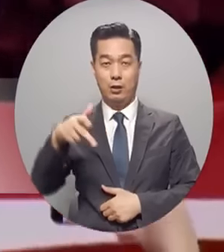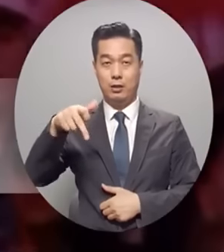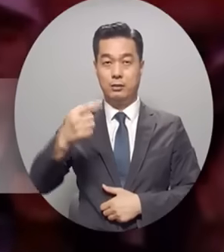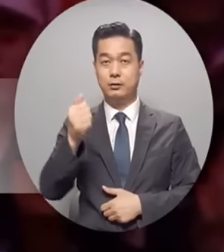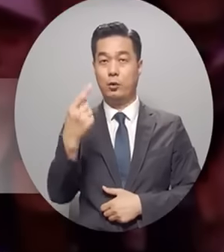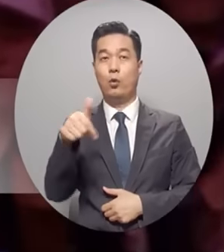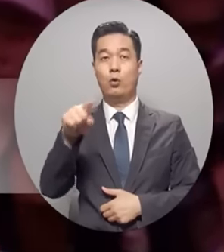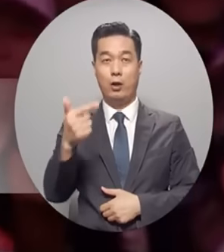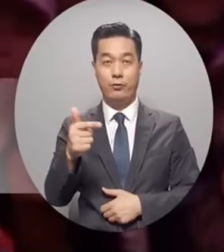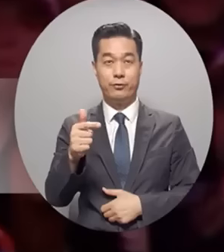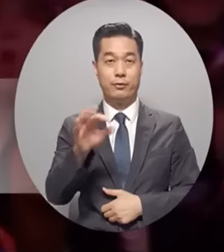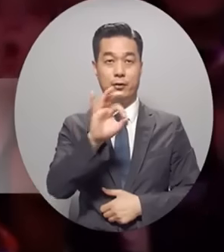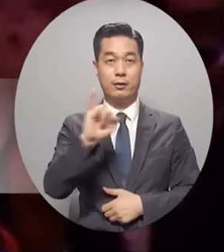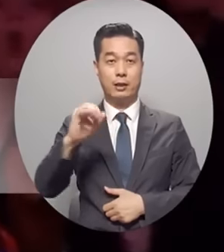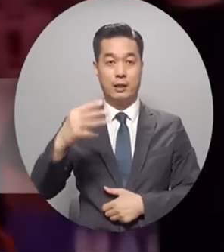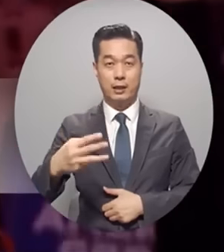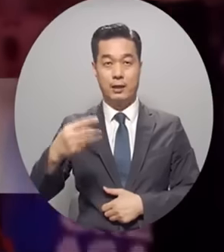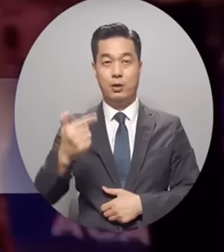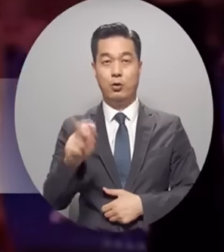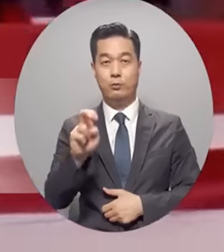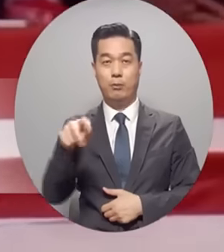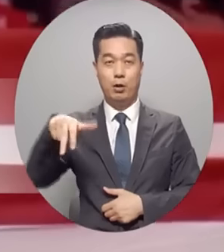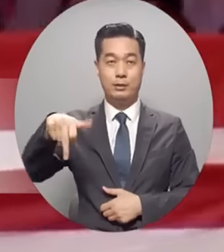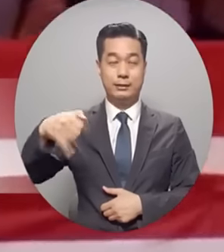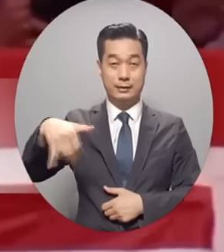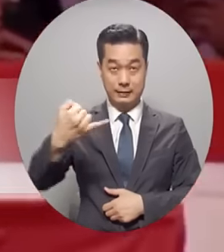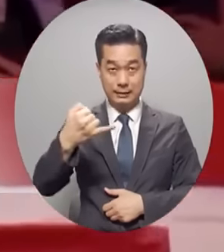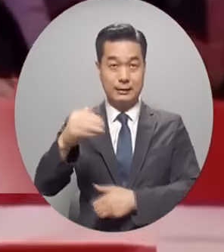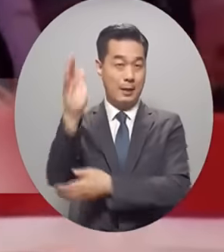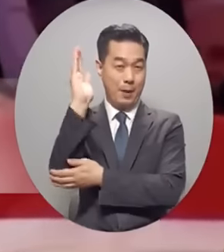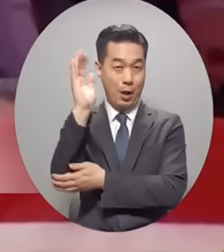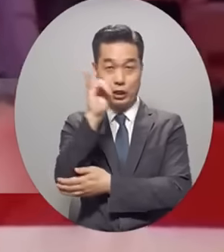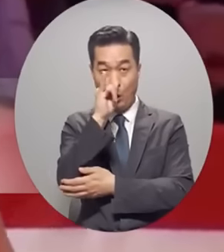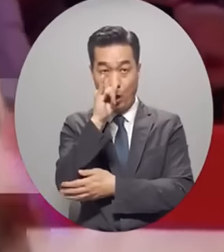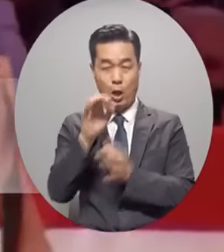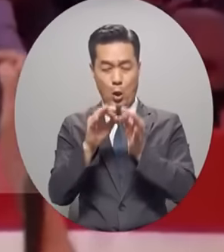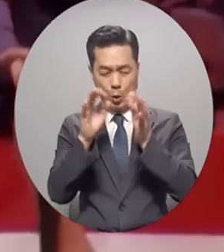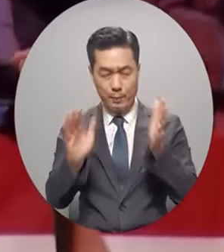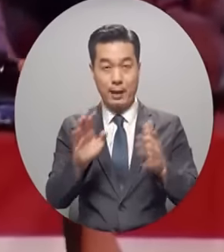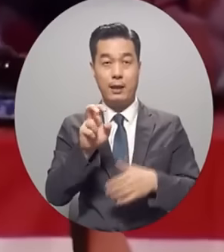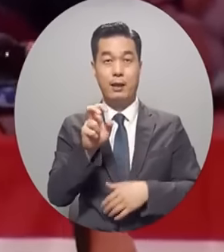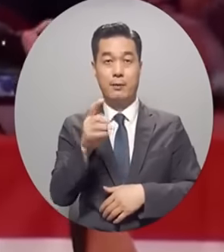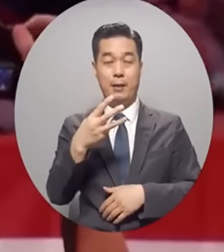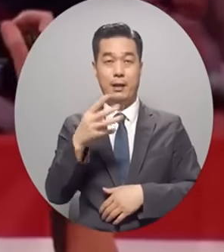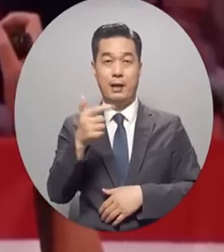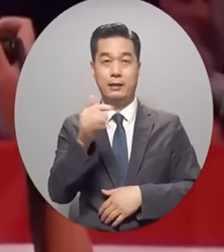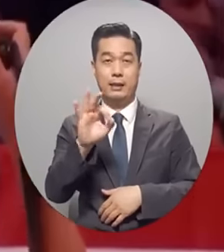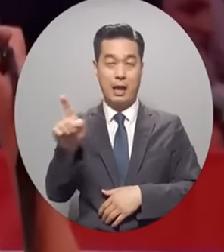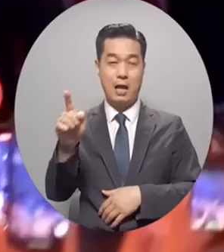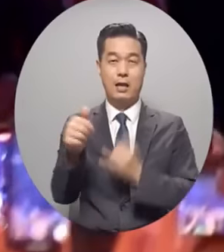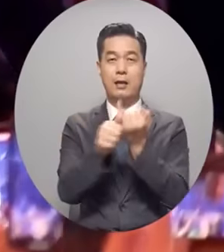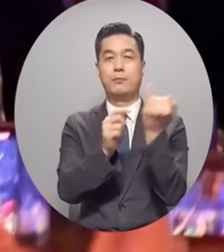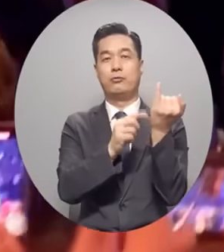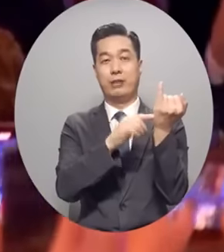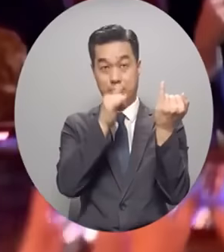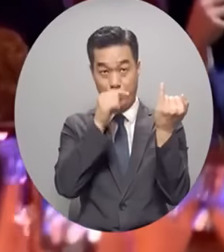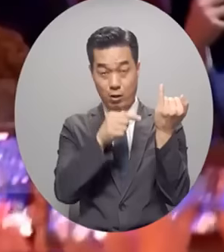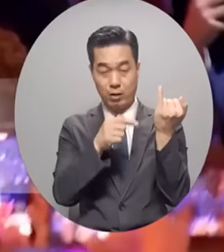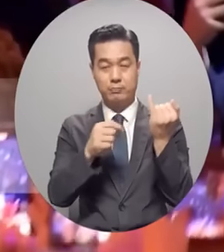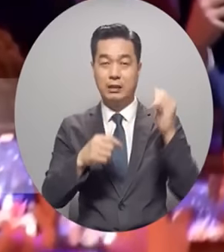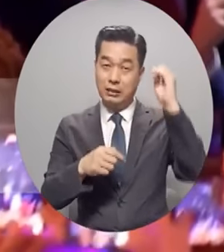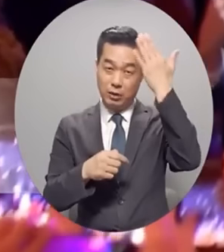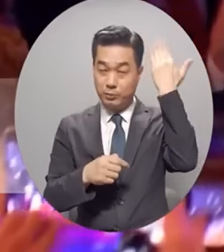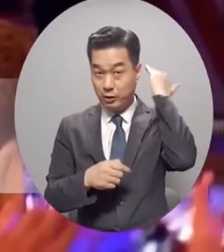등 친 트럼프 인사 찬조 연설이 이어졌고, 좀처럼 보이지 않던 멜라니아 여사까지 등장했습니다. 트럼프